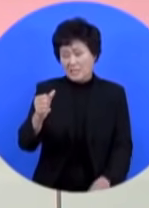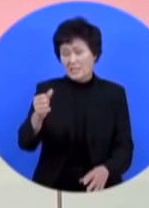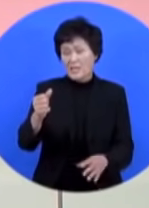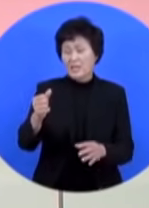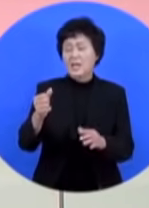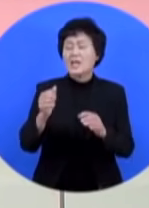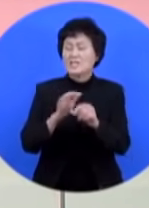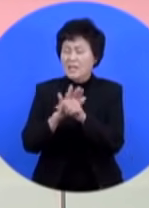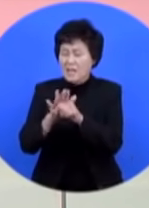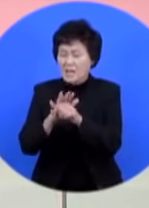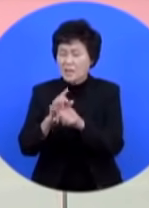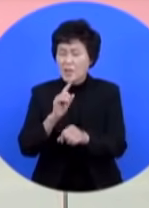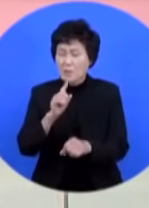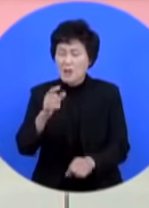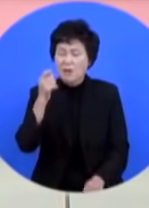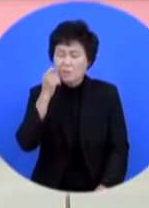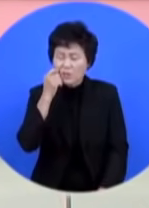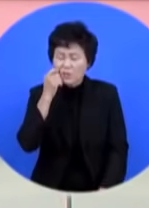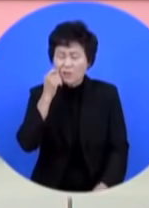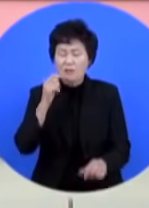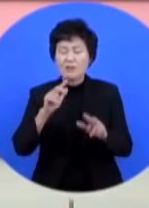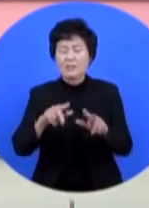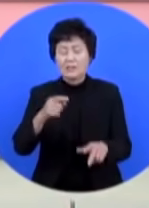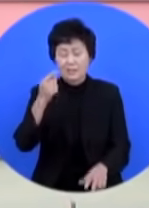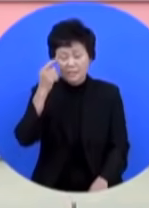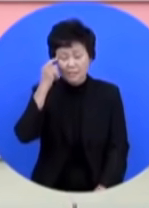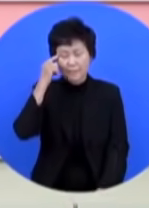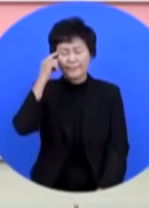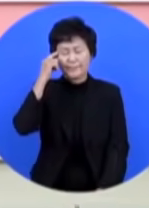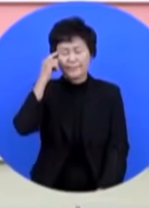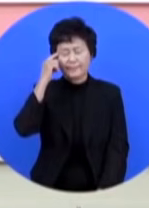것을 이제야 깨달았습니다.